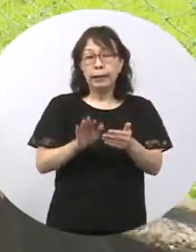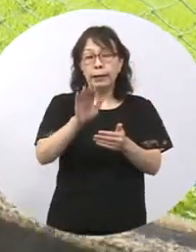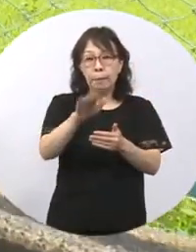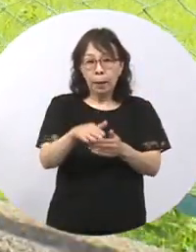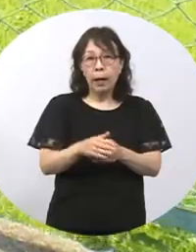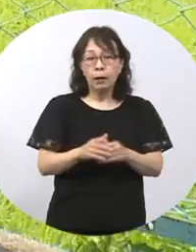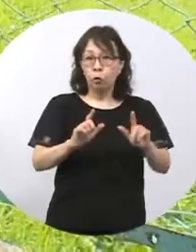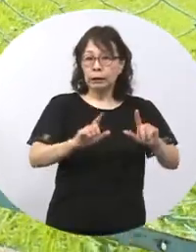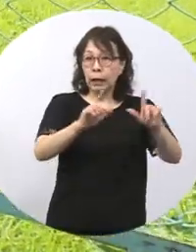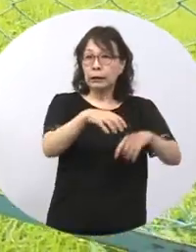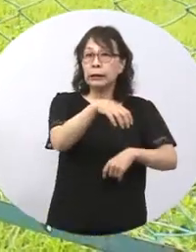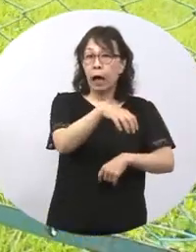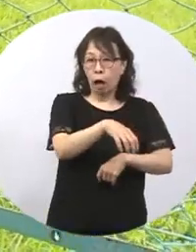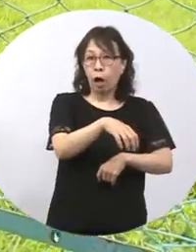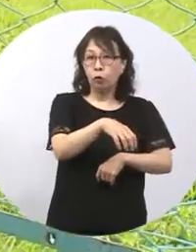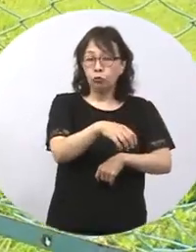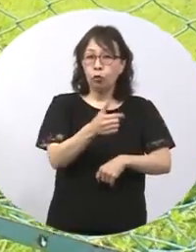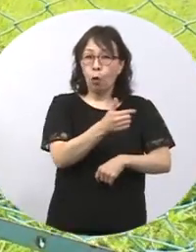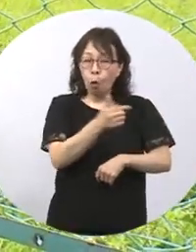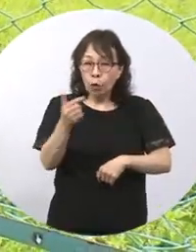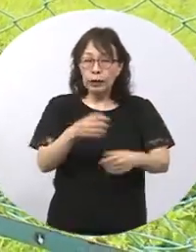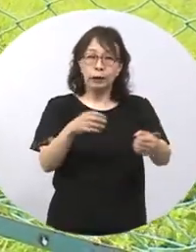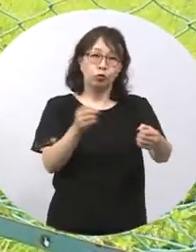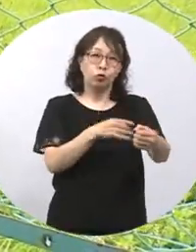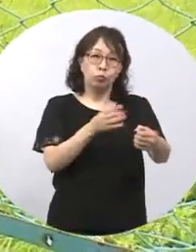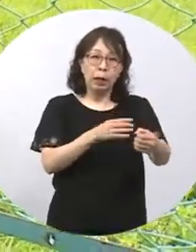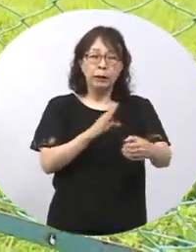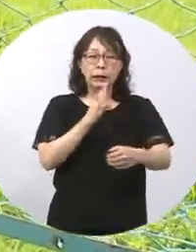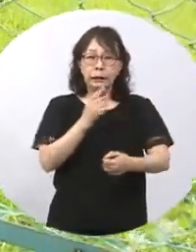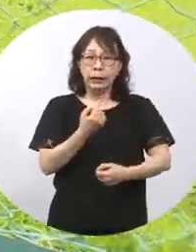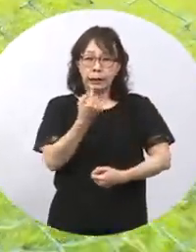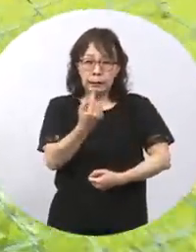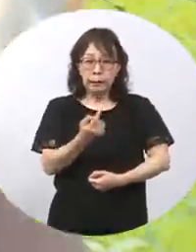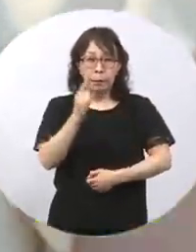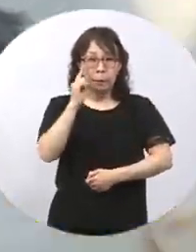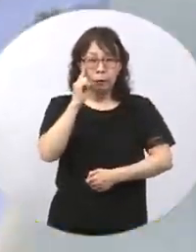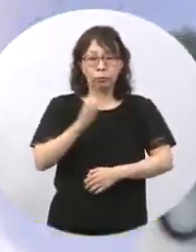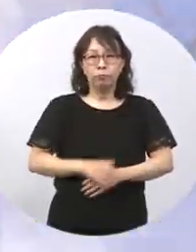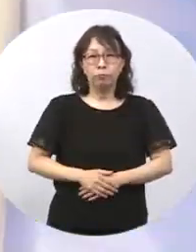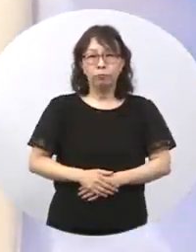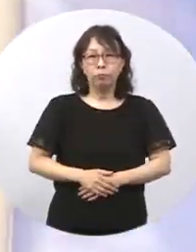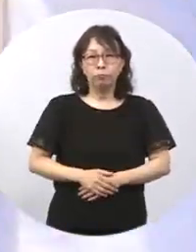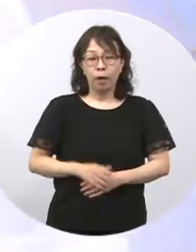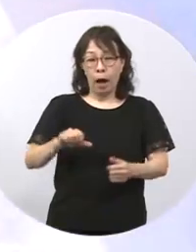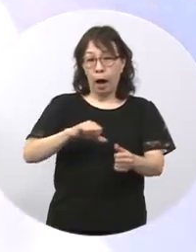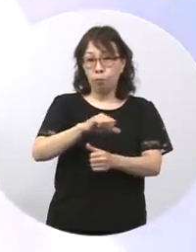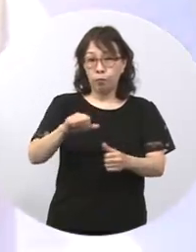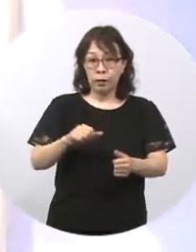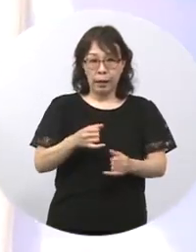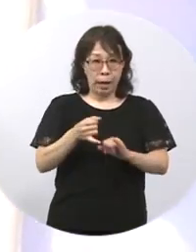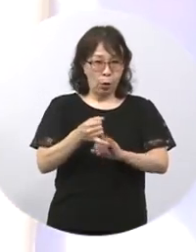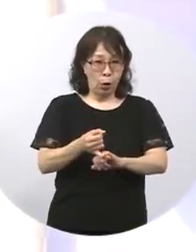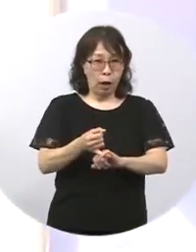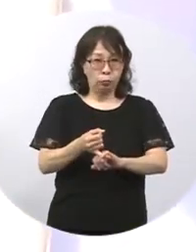型スーパーに私実際行ってみたいと思います。こちらのアプリで予約していきますよ。